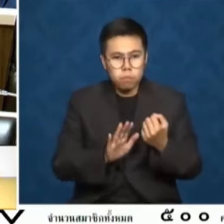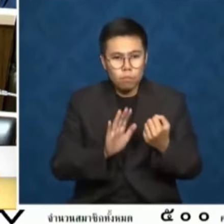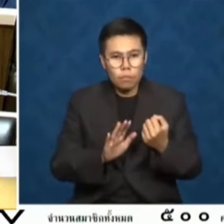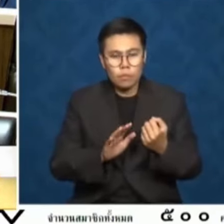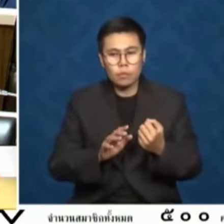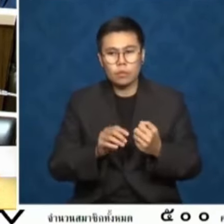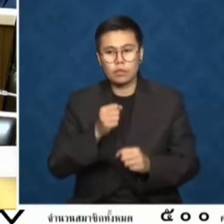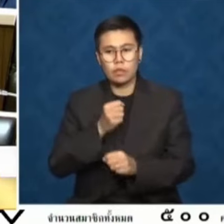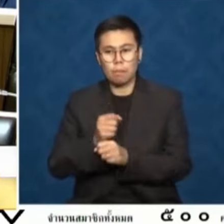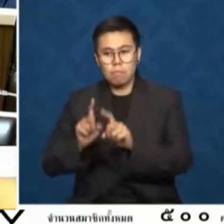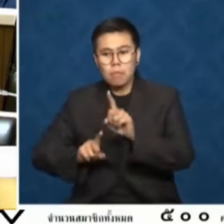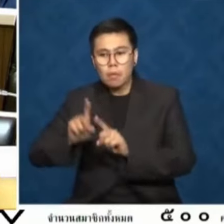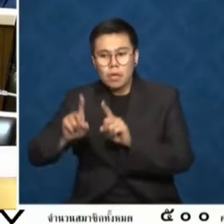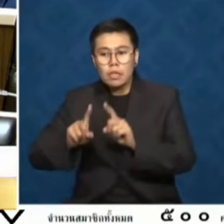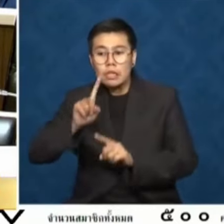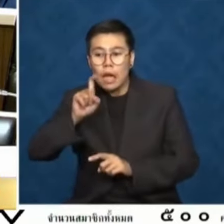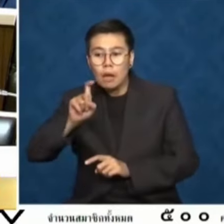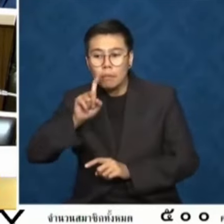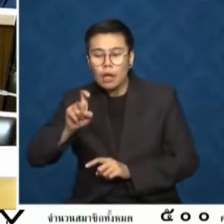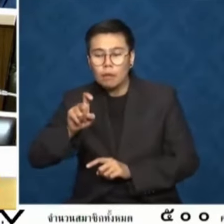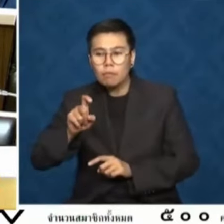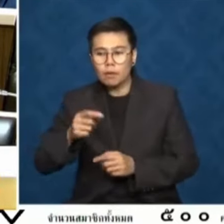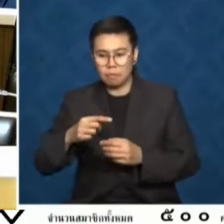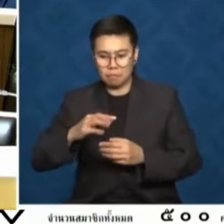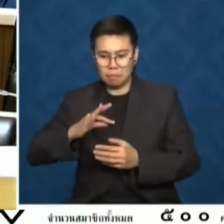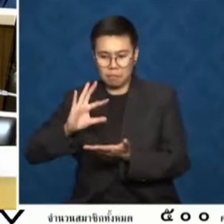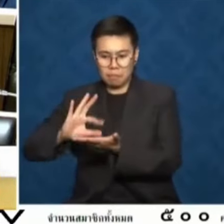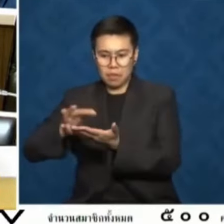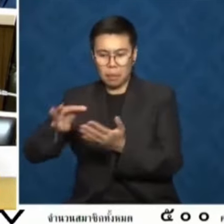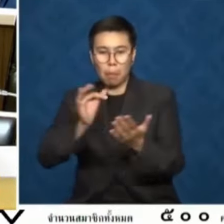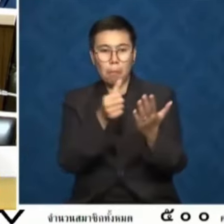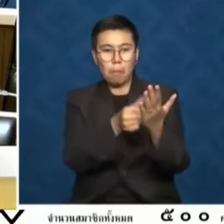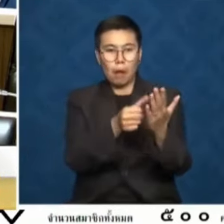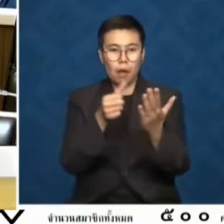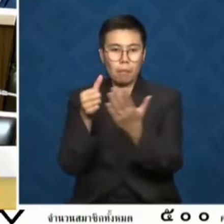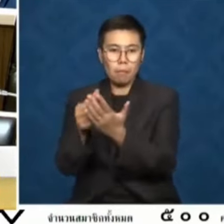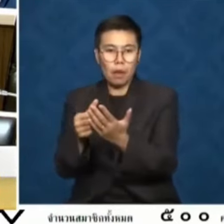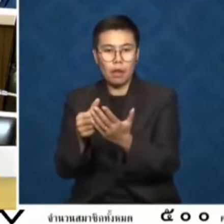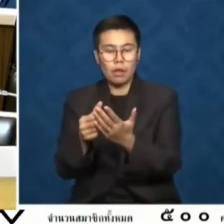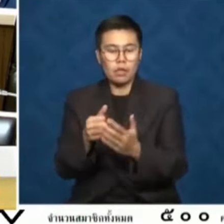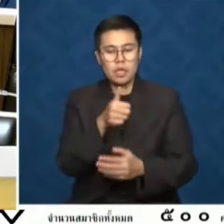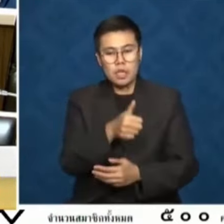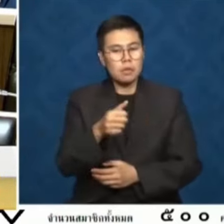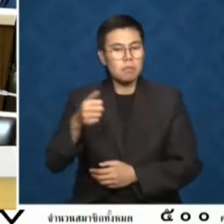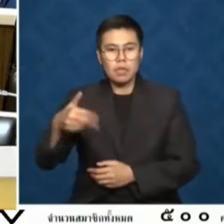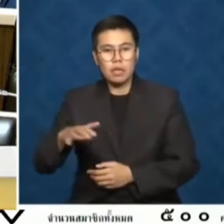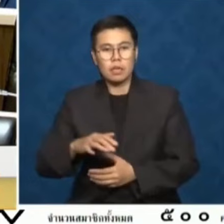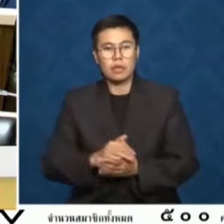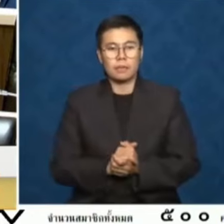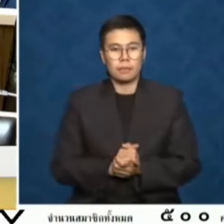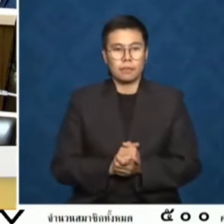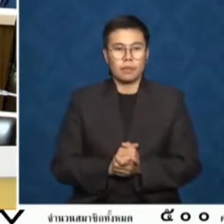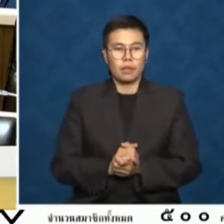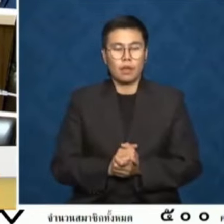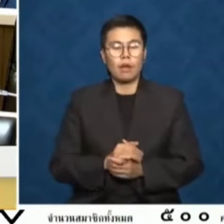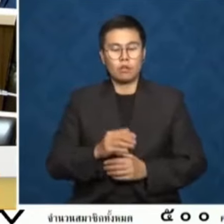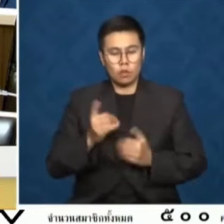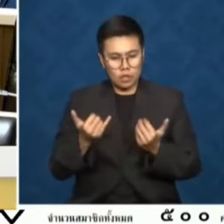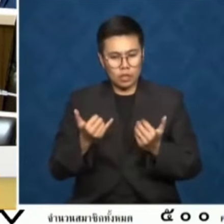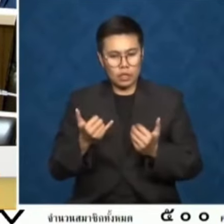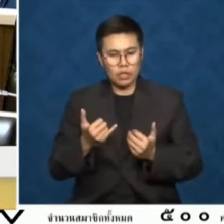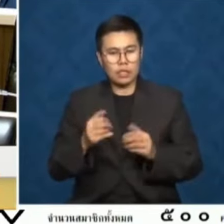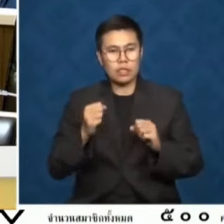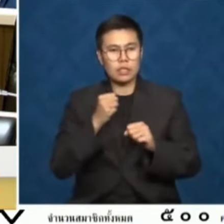พเพราะมันเป็นการทำที่เกินเลยไม่รู้จักคำว่าอะไรควรอะไรไม่ควรและที่สำคัญกำลังใ